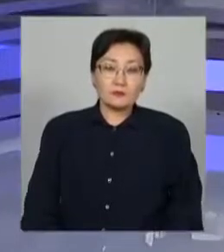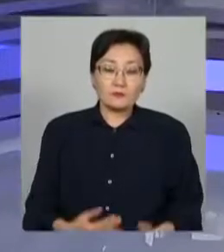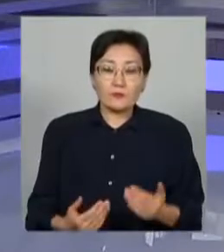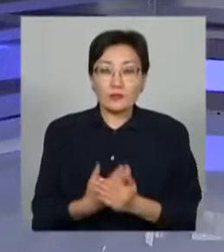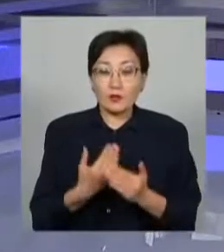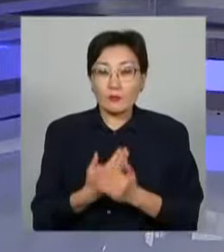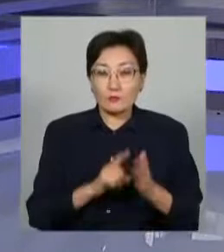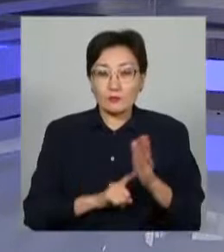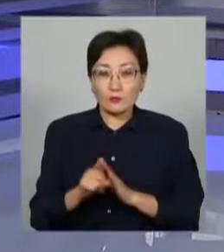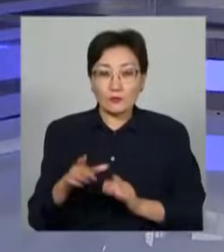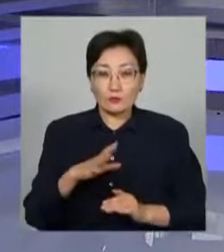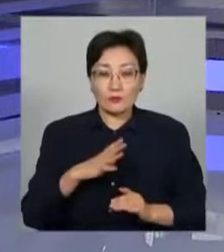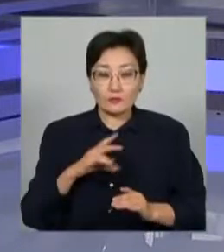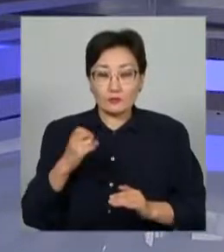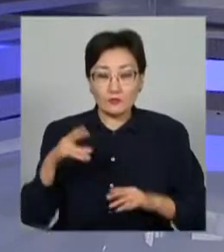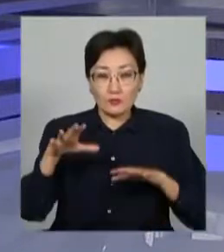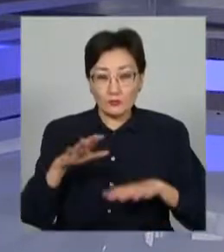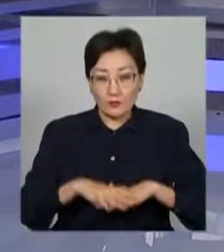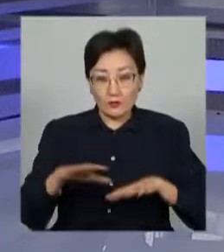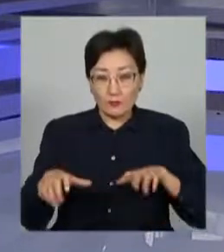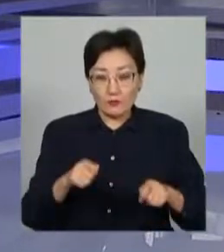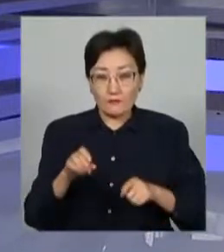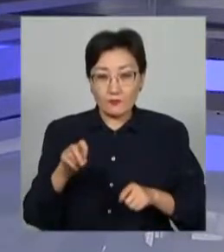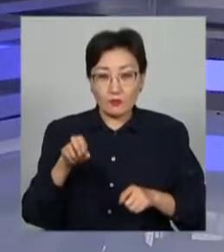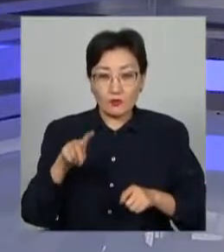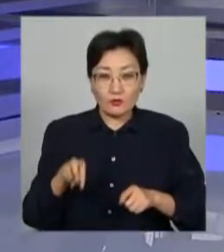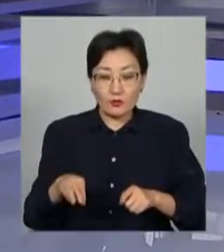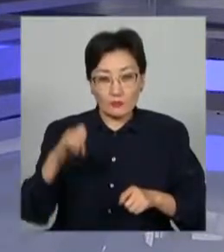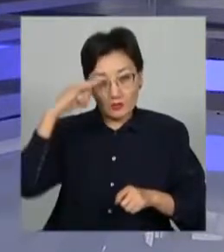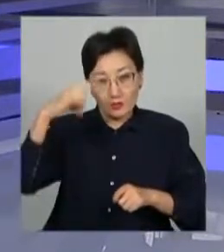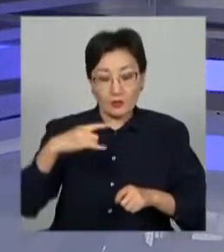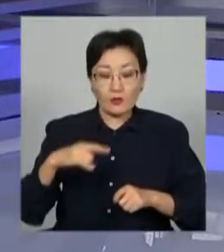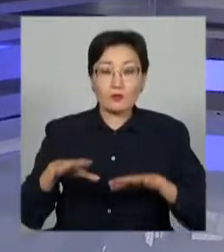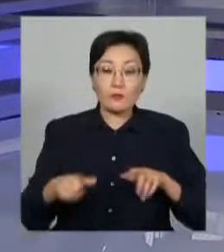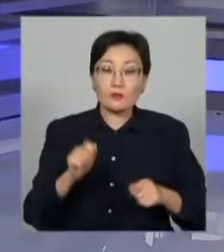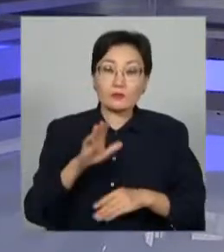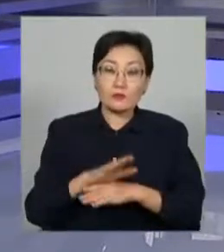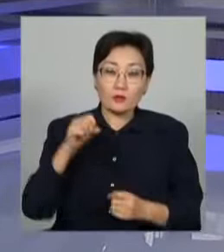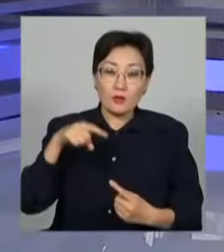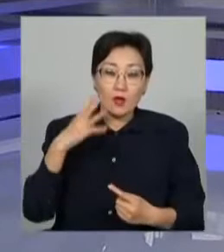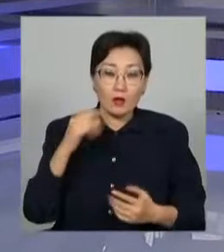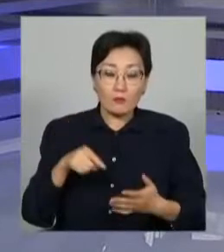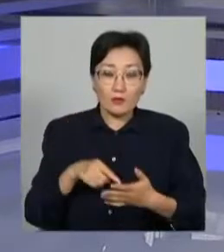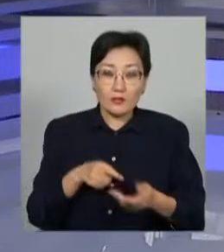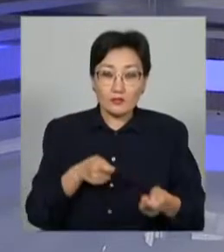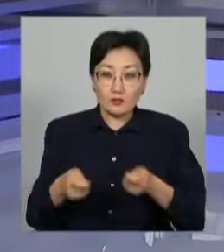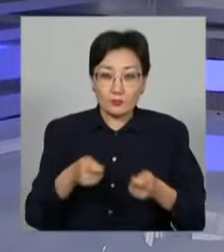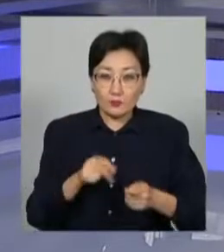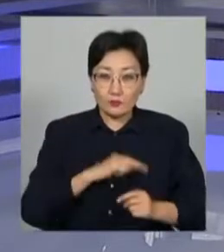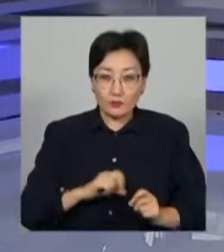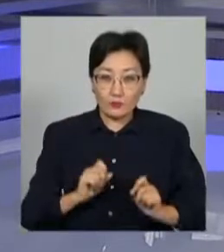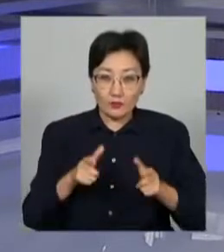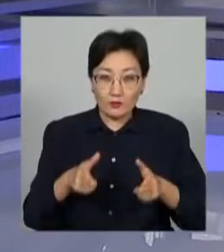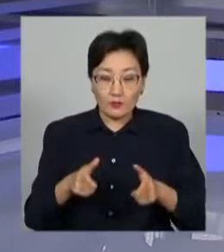Xabarımızda bastaymız. Burunğu Ulttık Bank törəğası Erbolat Досаев el prezidentin jarlığına sәйкес Almatı qalasının әкімі болып тағайындалды.